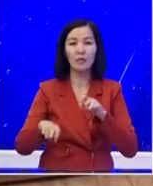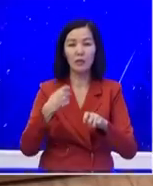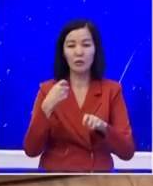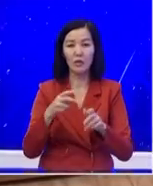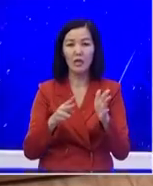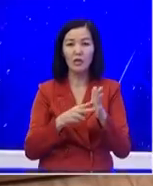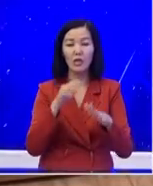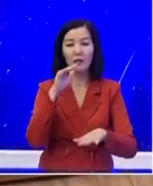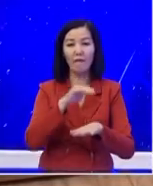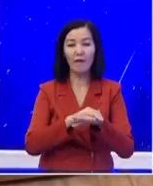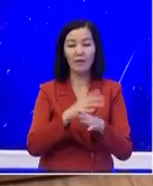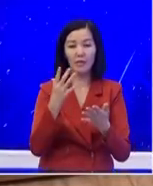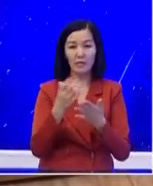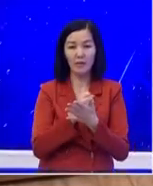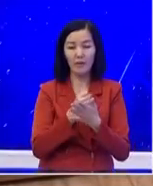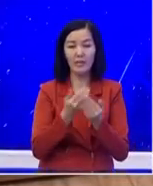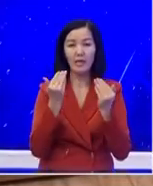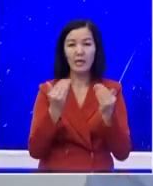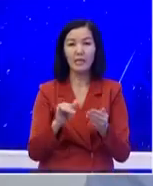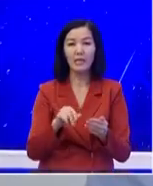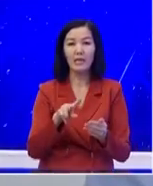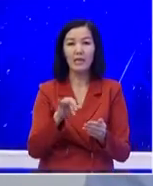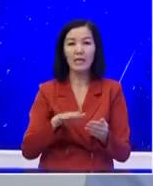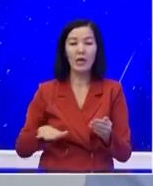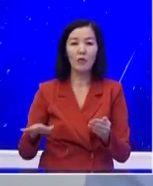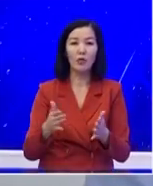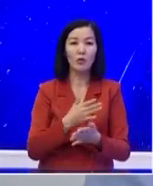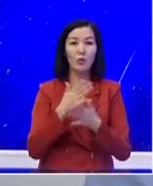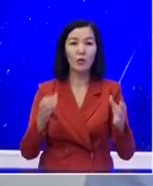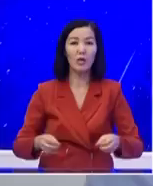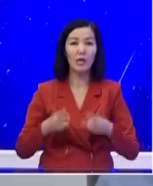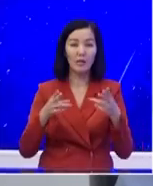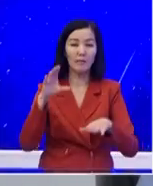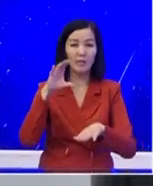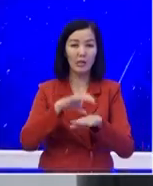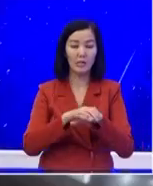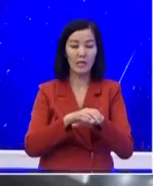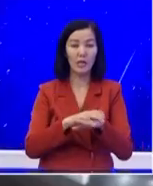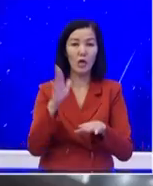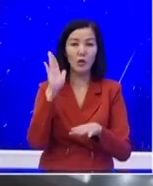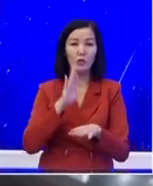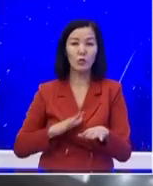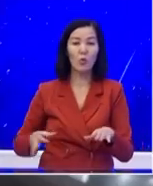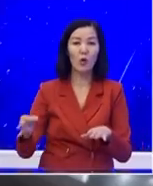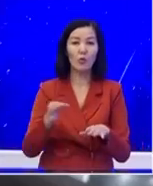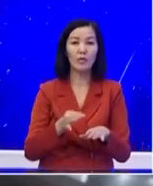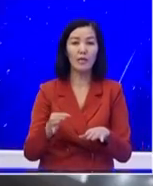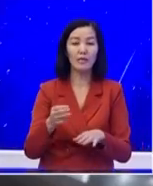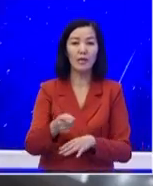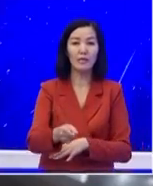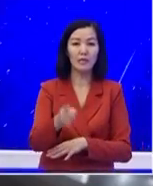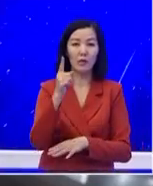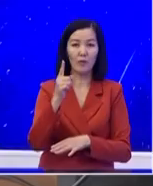бұзушылықтың жеті жағдайын анықтады. Биыл Іле жағалауында үлкен қылмысты әшкереледі. су айдынына заңсыз ауырғандарды